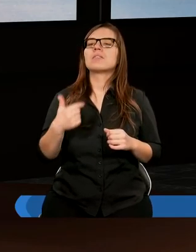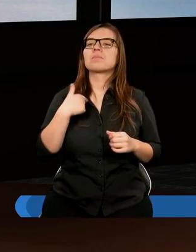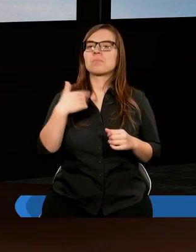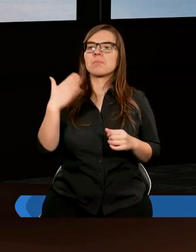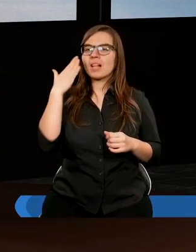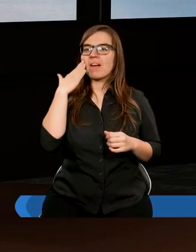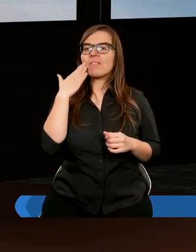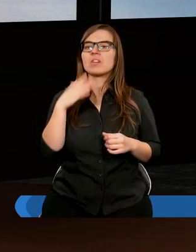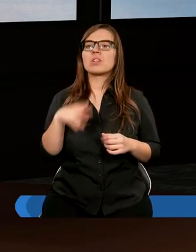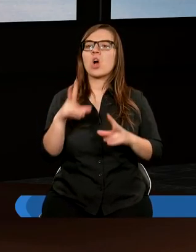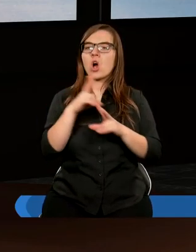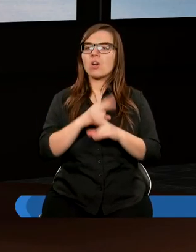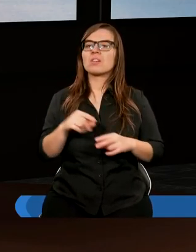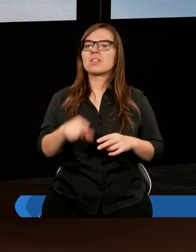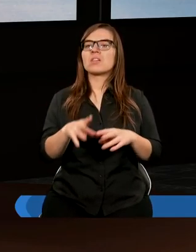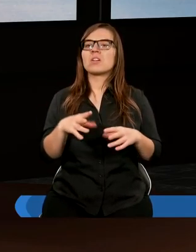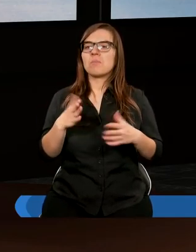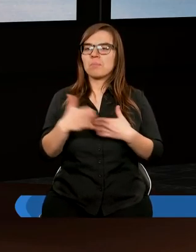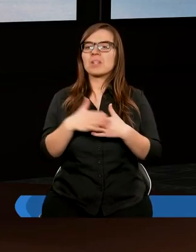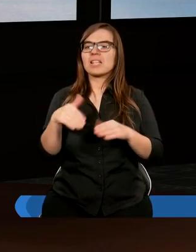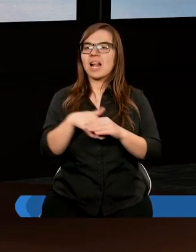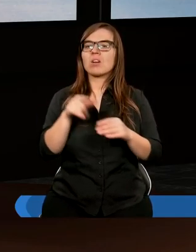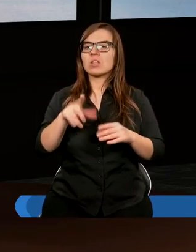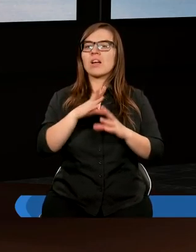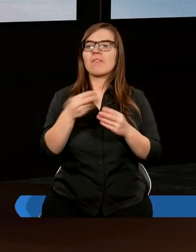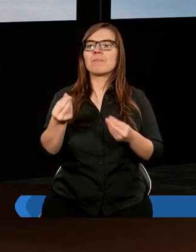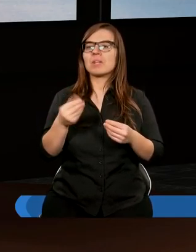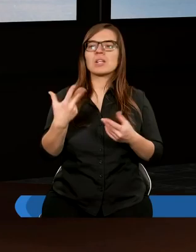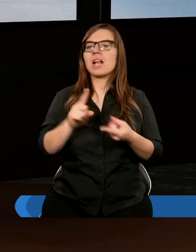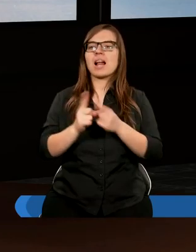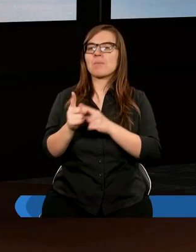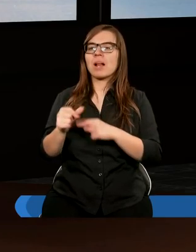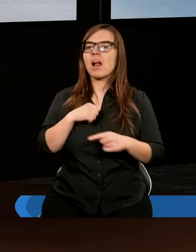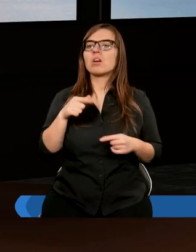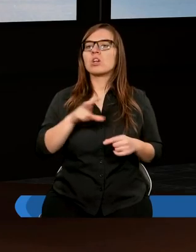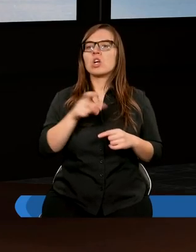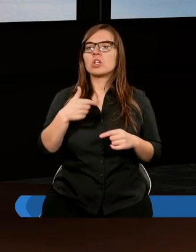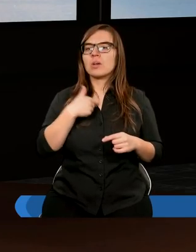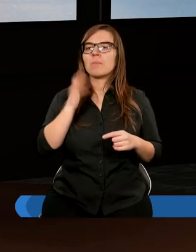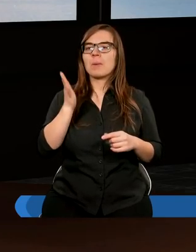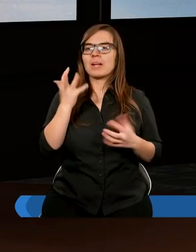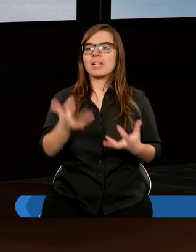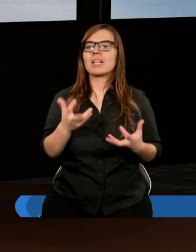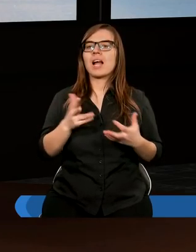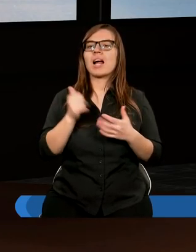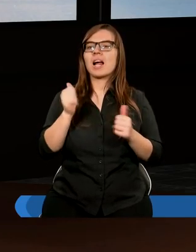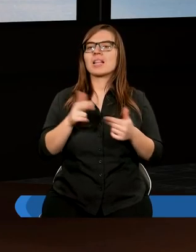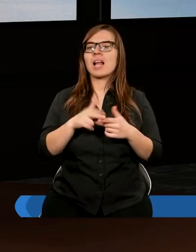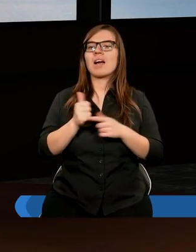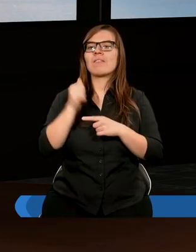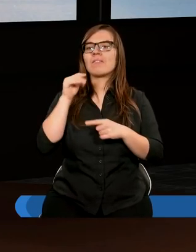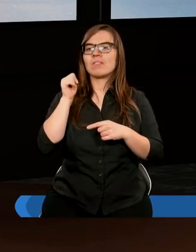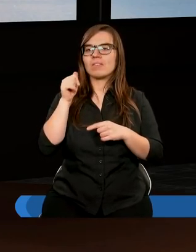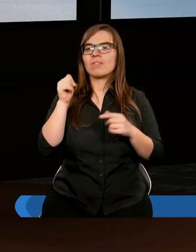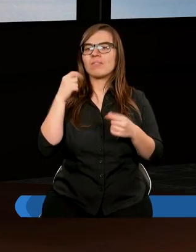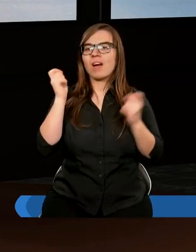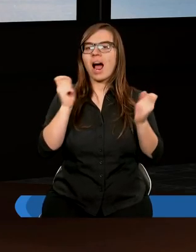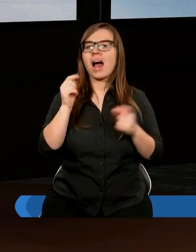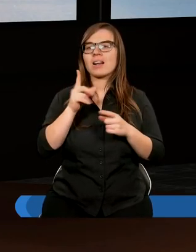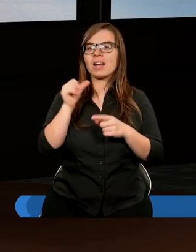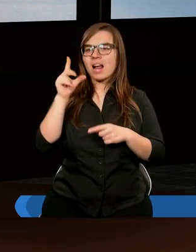ja wiem, oczywiście przy założeniu, że te dochody się nie zmieniają, czy będzie mnie stać na wyjazd na wakacje za trzy lata, czy nie.